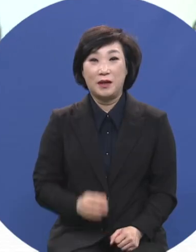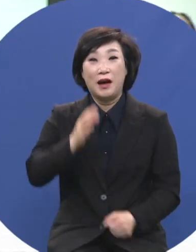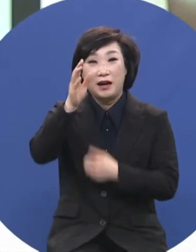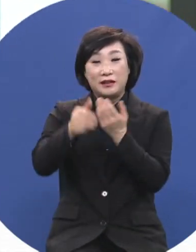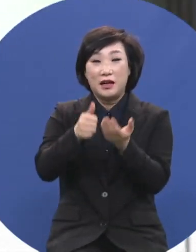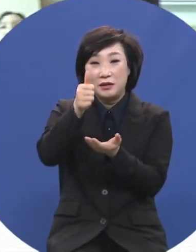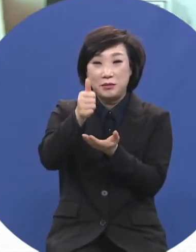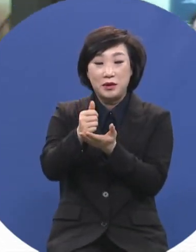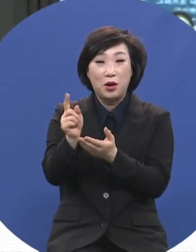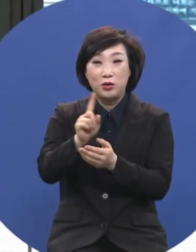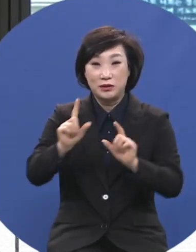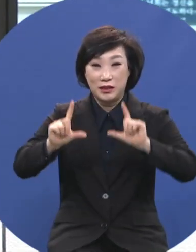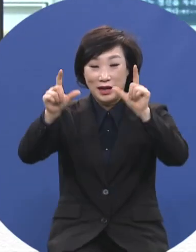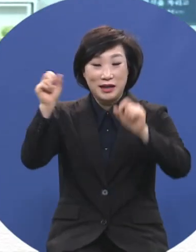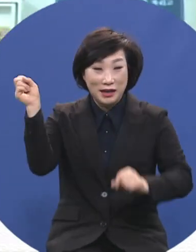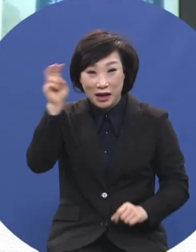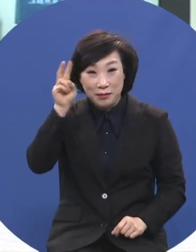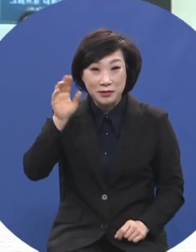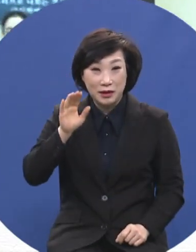하나님께서 어느 날 갑자기